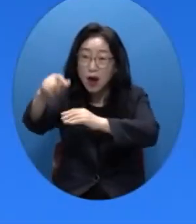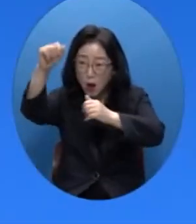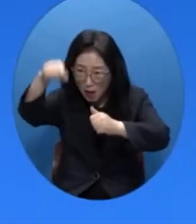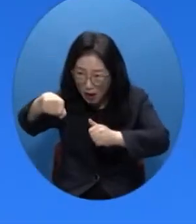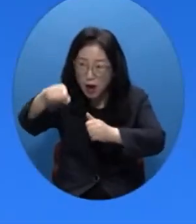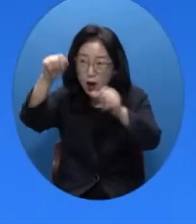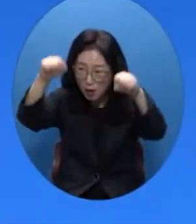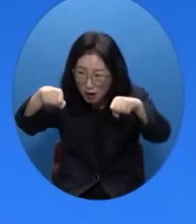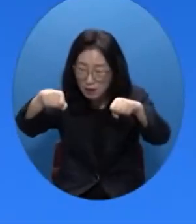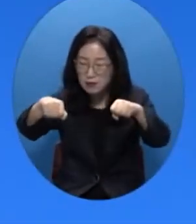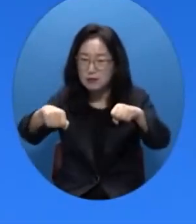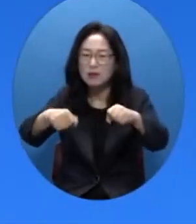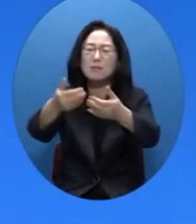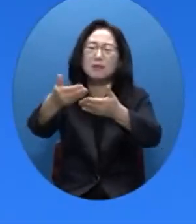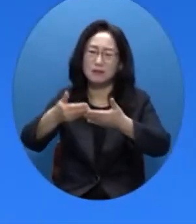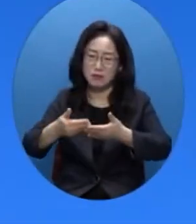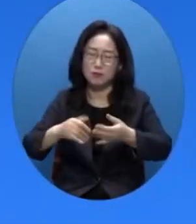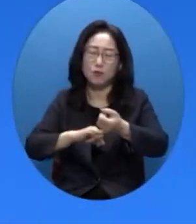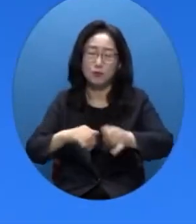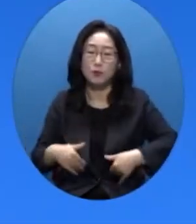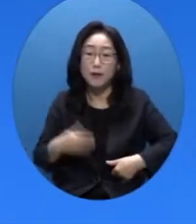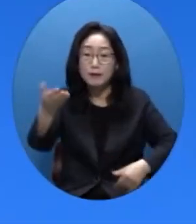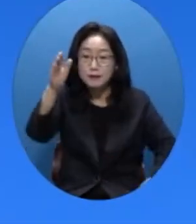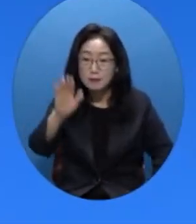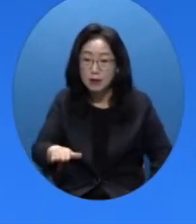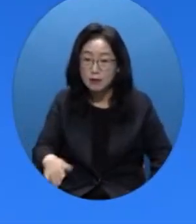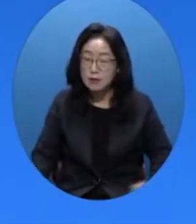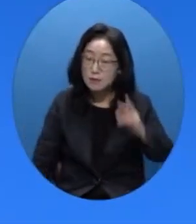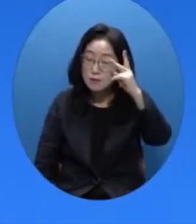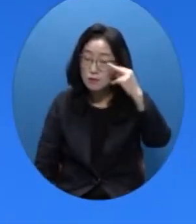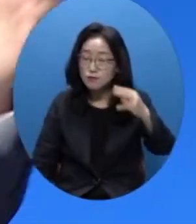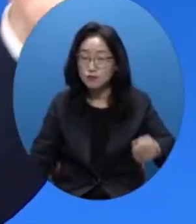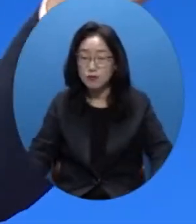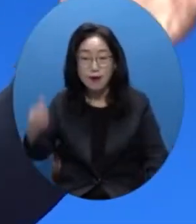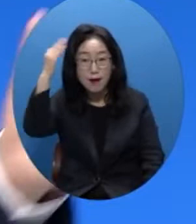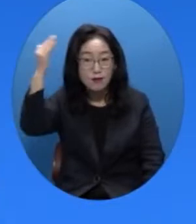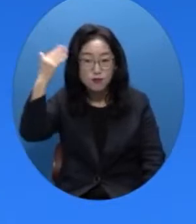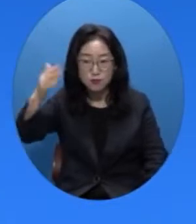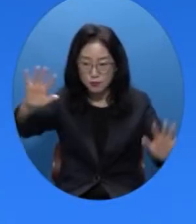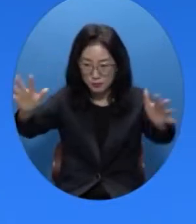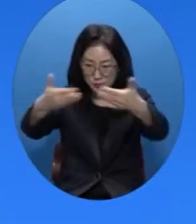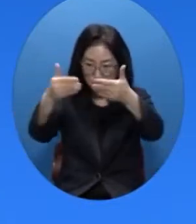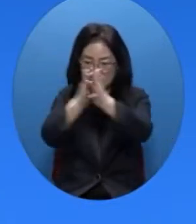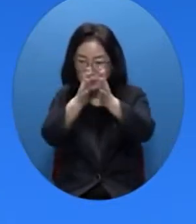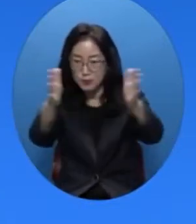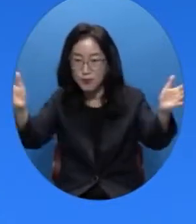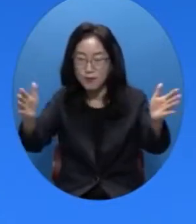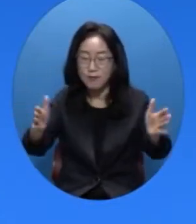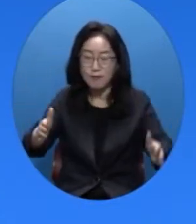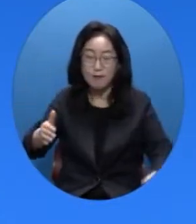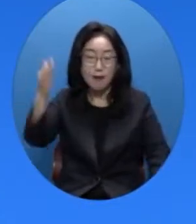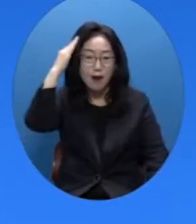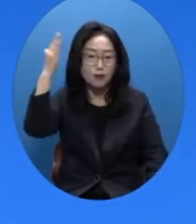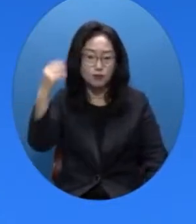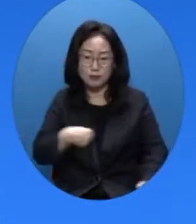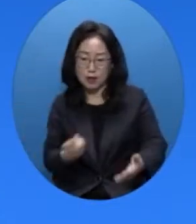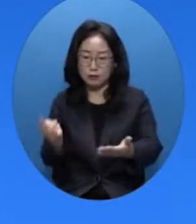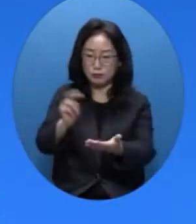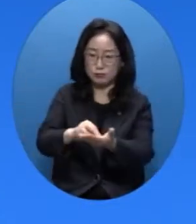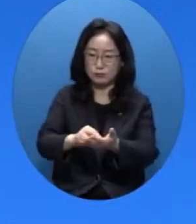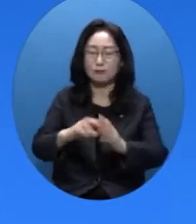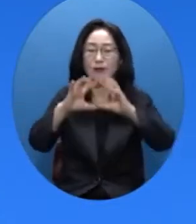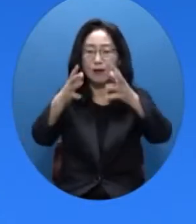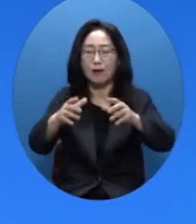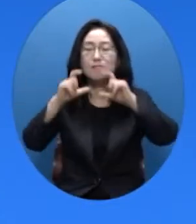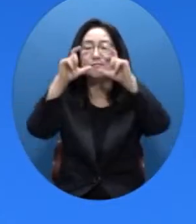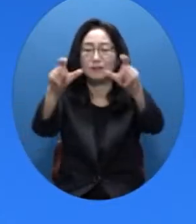점이 통성 자기의 매점으로 말미암아 우리가 자주 독립국가로 온 세계에 우리 개미굴 알리게 되었습니다